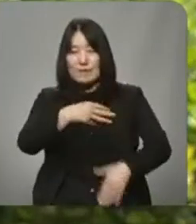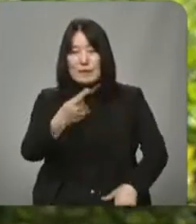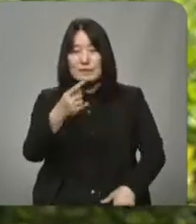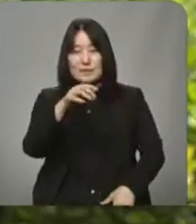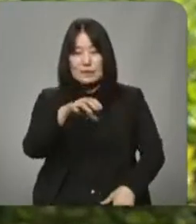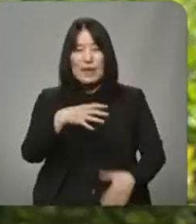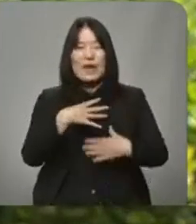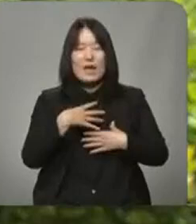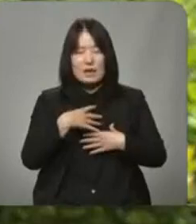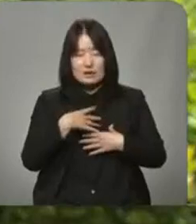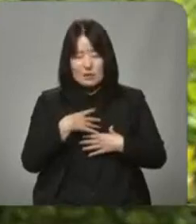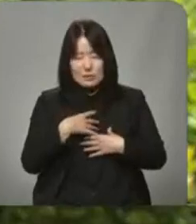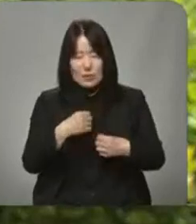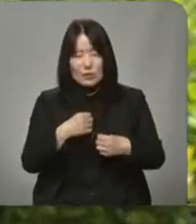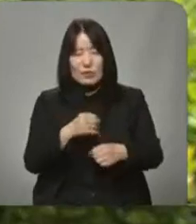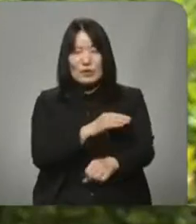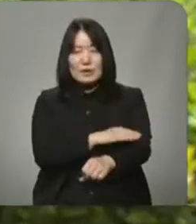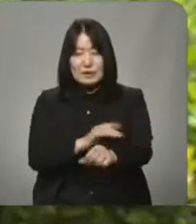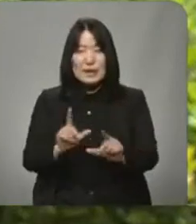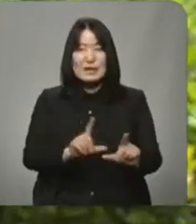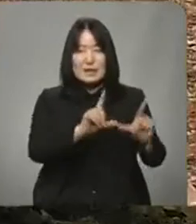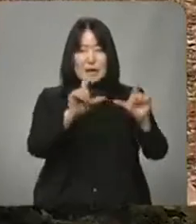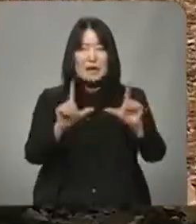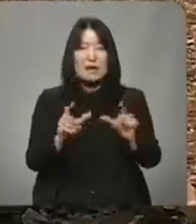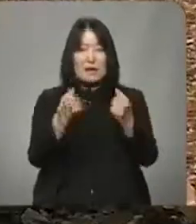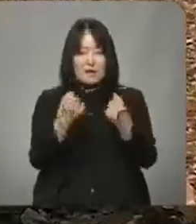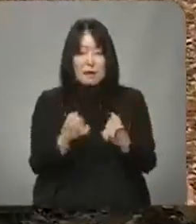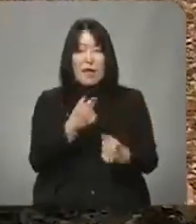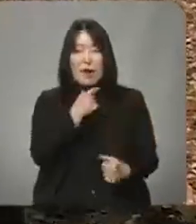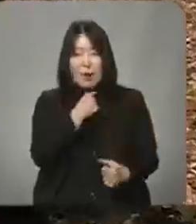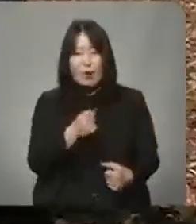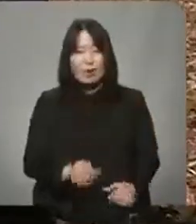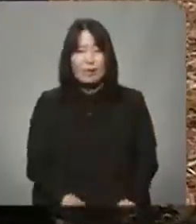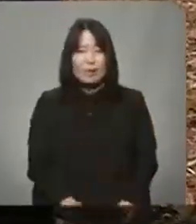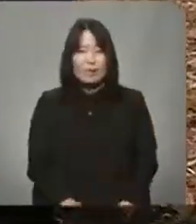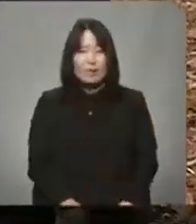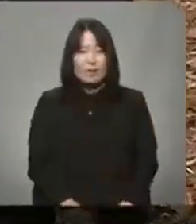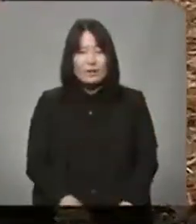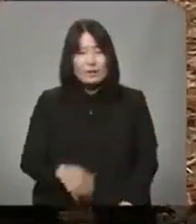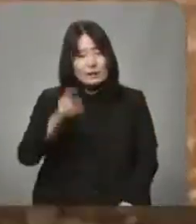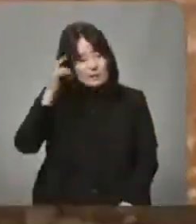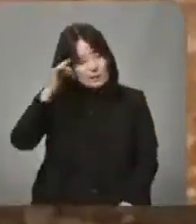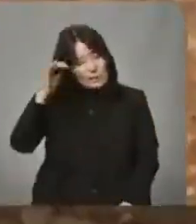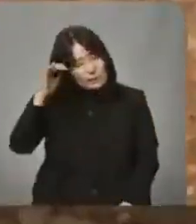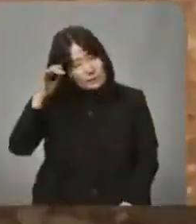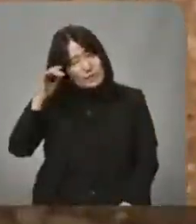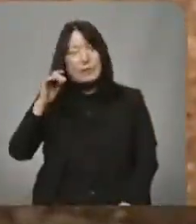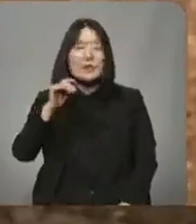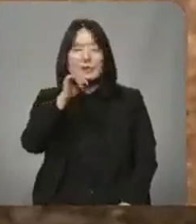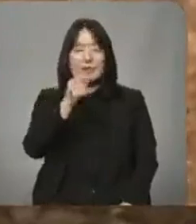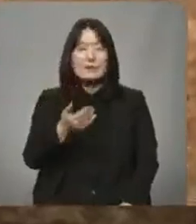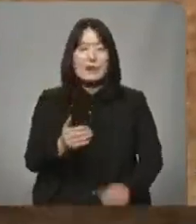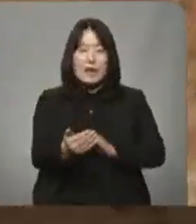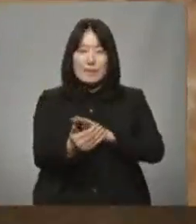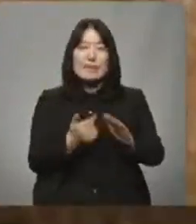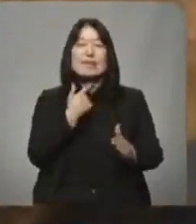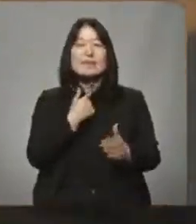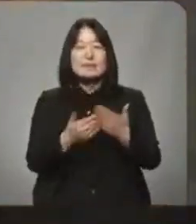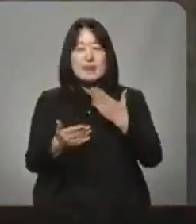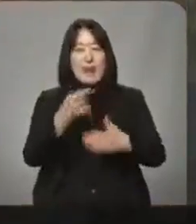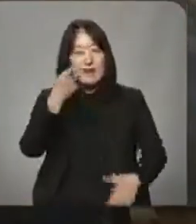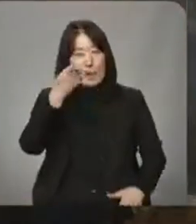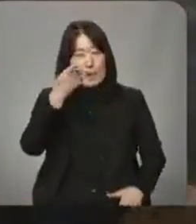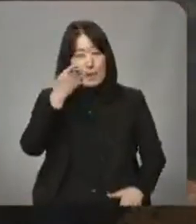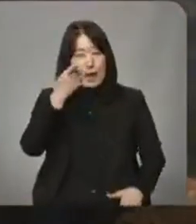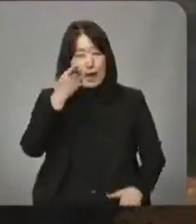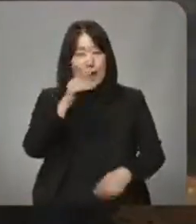안정적으로 이제 정책을 해서 살 수 있도록 막연히 동경해 온 귀농귀촌을 사전에 직접 체험하는